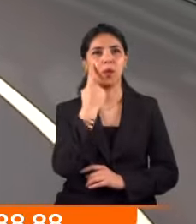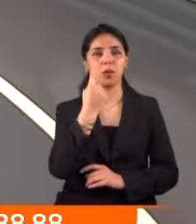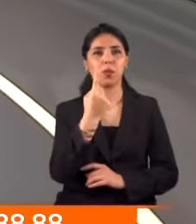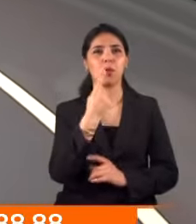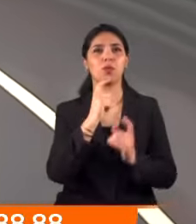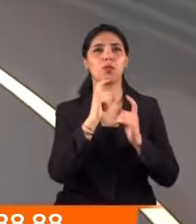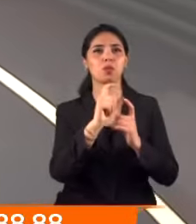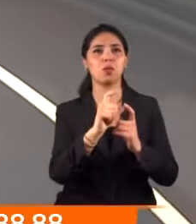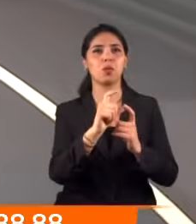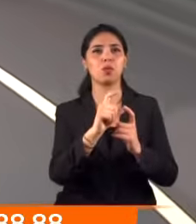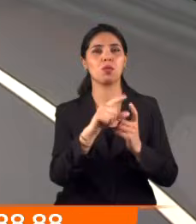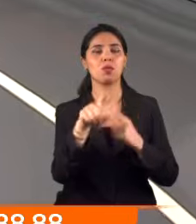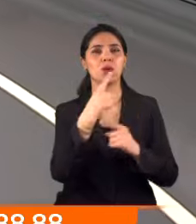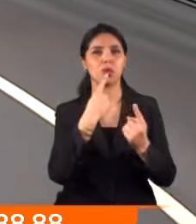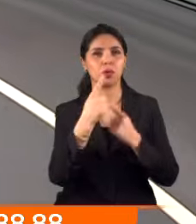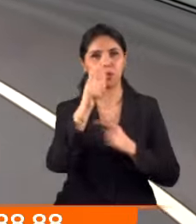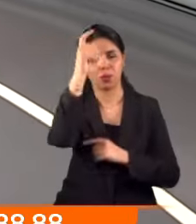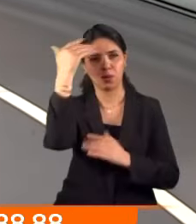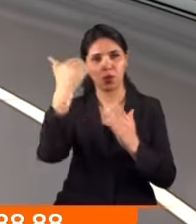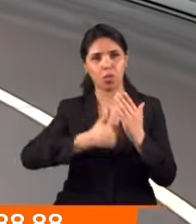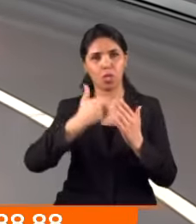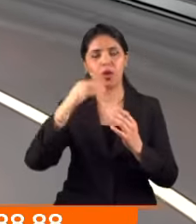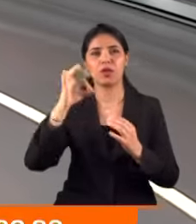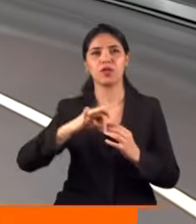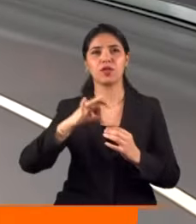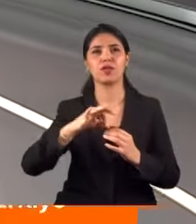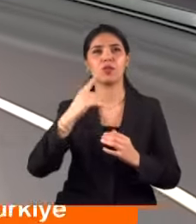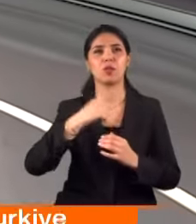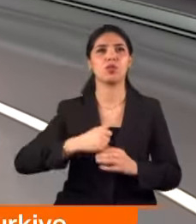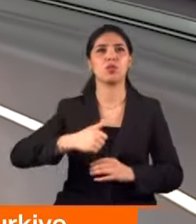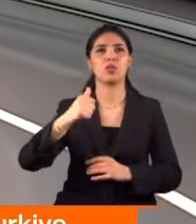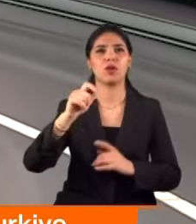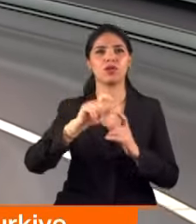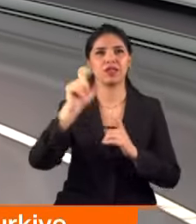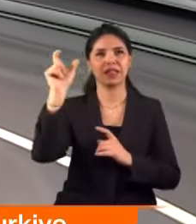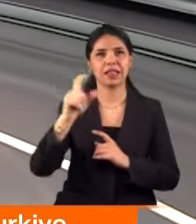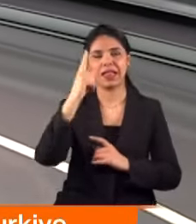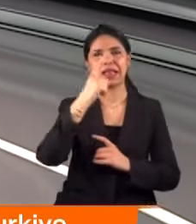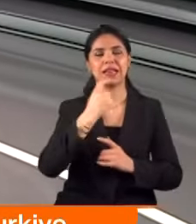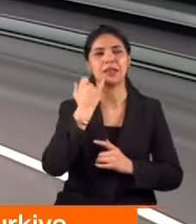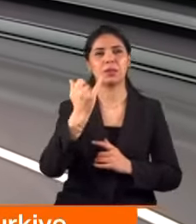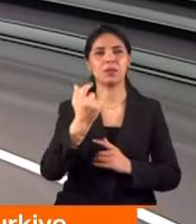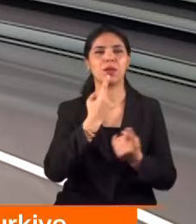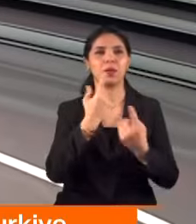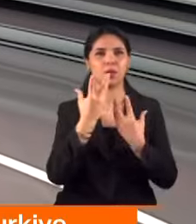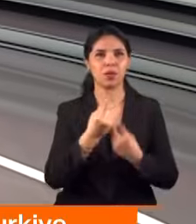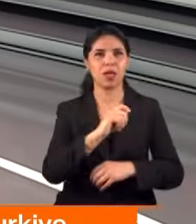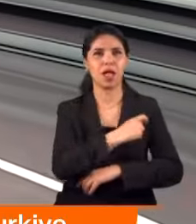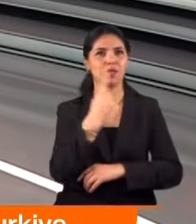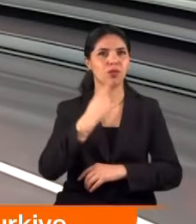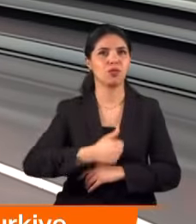sorularla meşgul eden Türk döneri bu kez kendine Cumhurbaşkanı Steinmeier'in resmi ziyaretinde yer buldu. Alman Cumhurbaşkanı